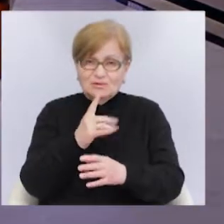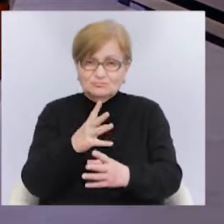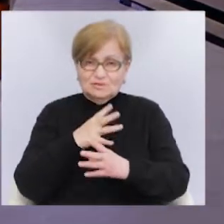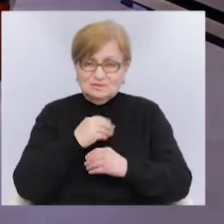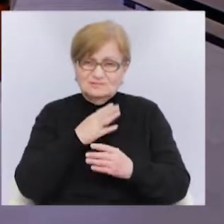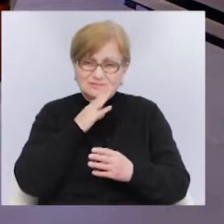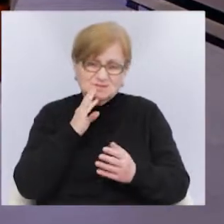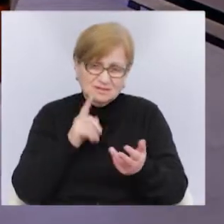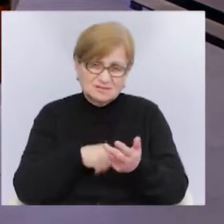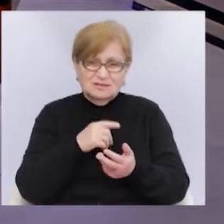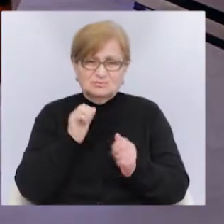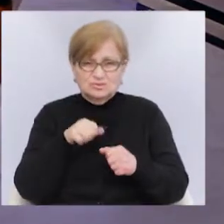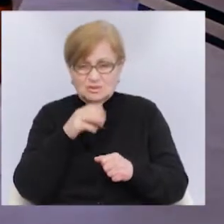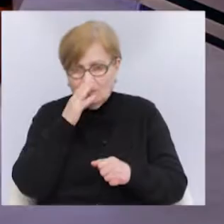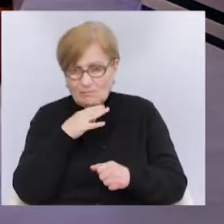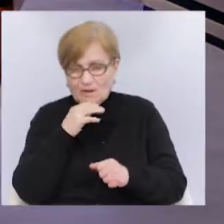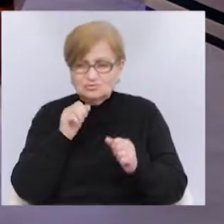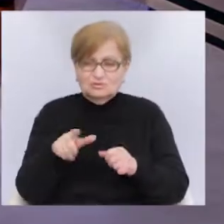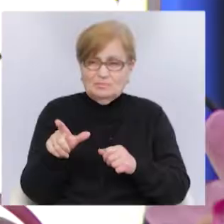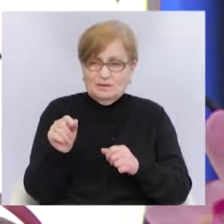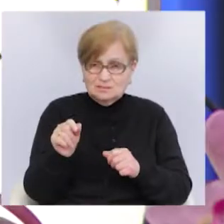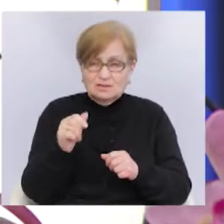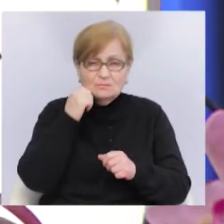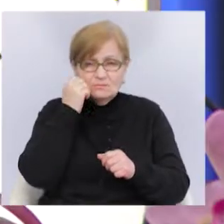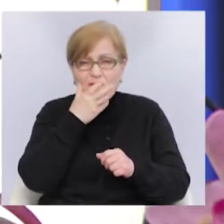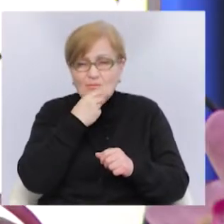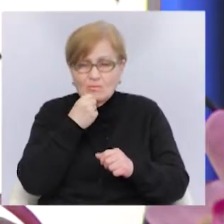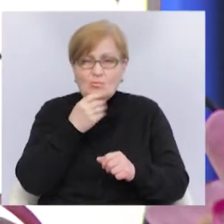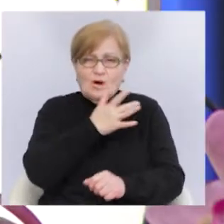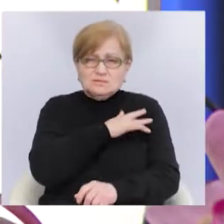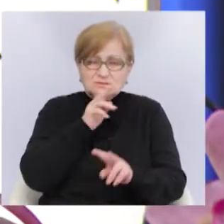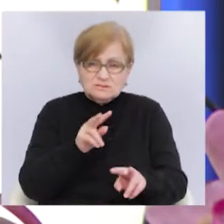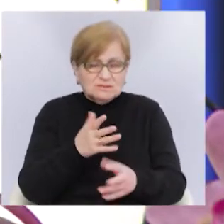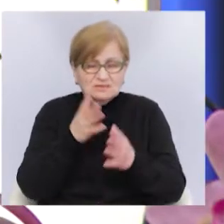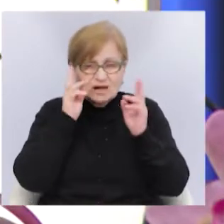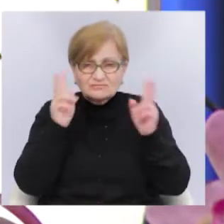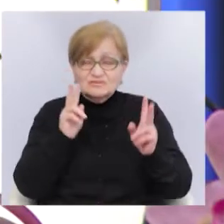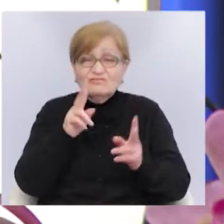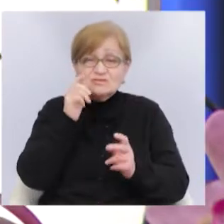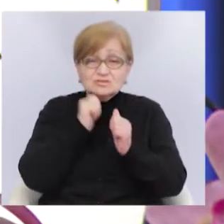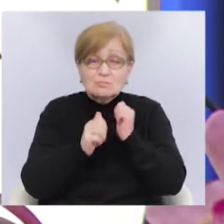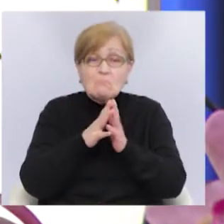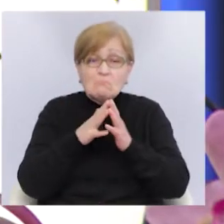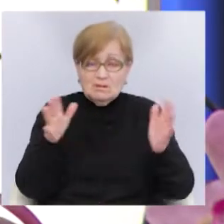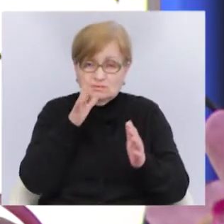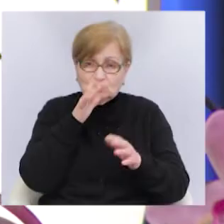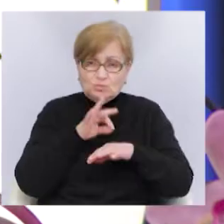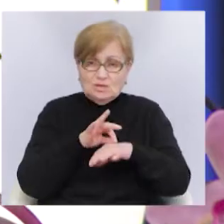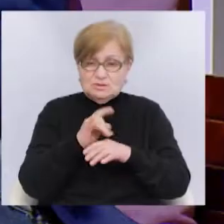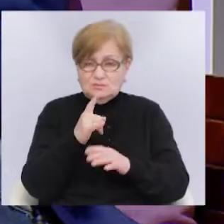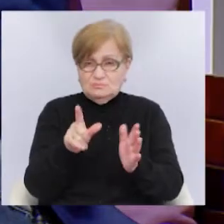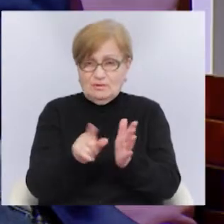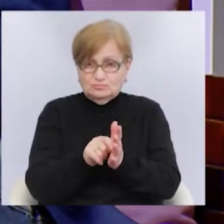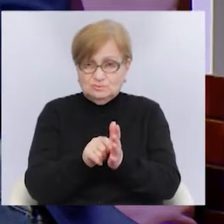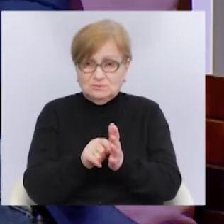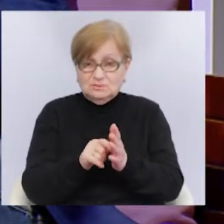ეს შეიძლება დედა იყოს, შეიძლება მამა, ორივე ერთად, ბებია, ბაბუა, ძიძა, ნუ რა ვიცი, ძალიან ბევრი ადამიანი. ამ ხალხ